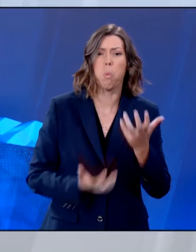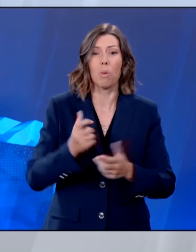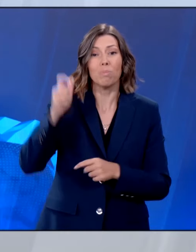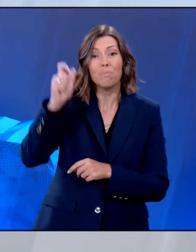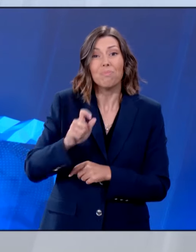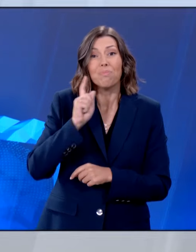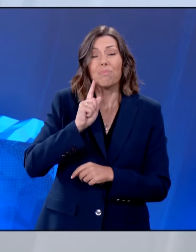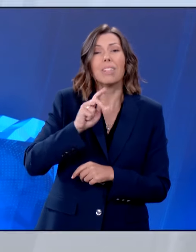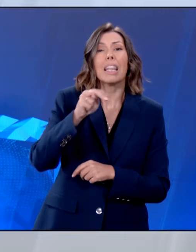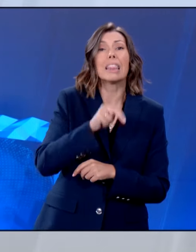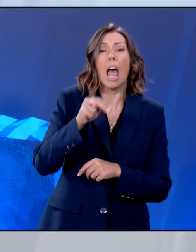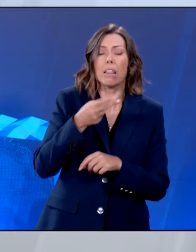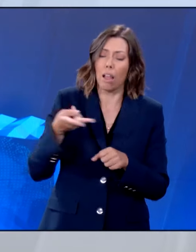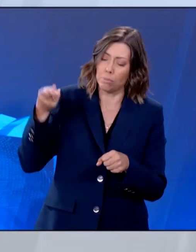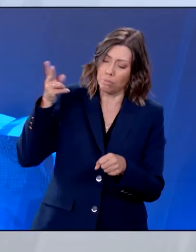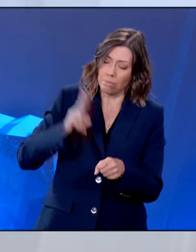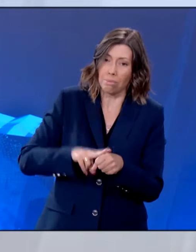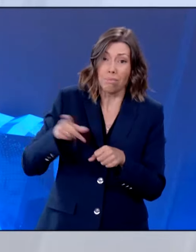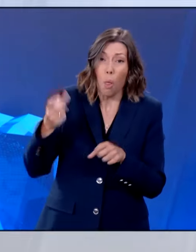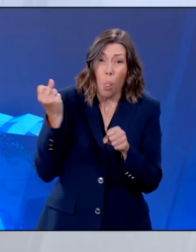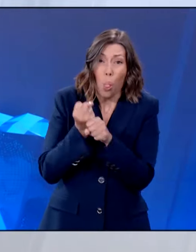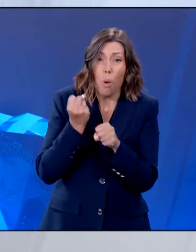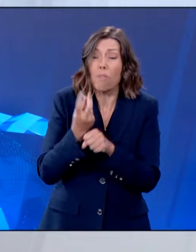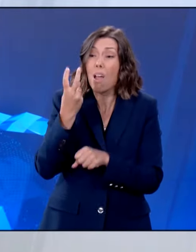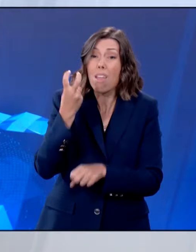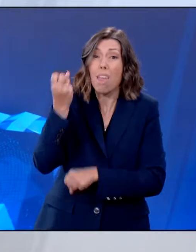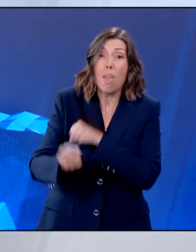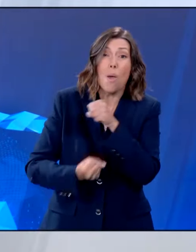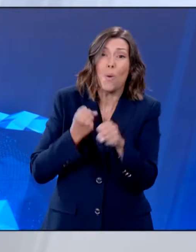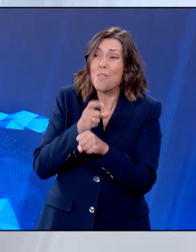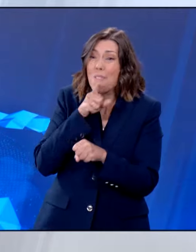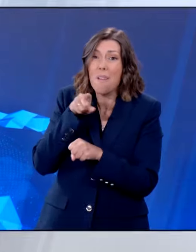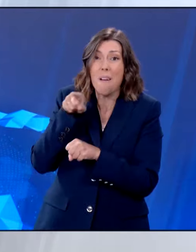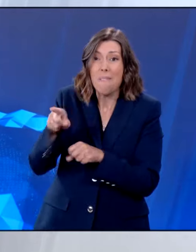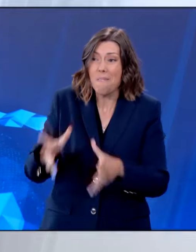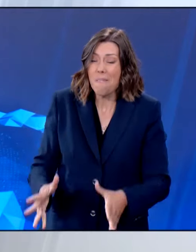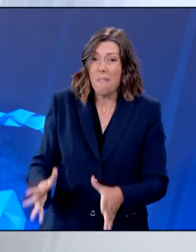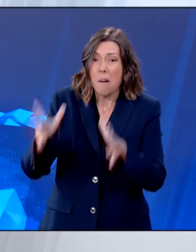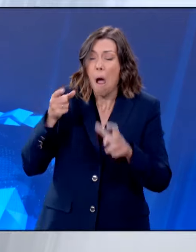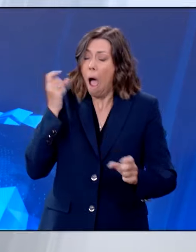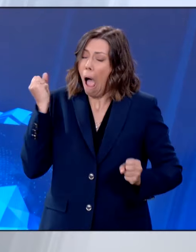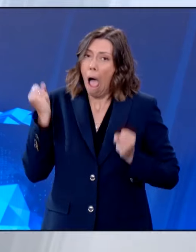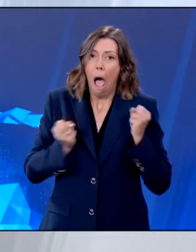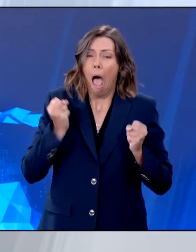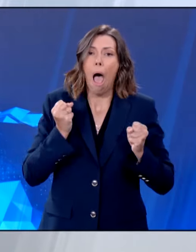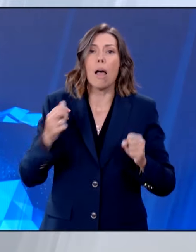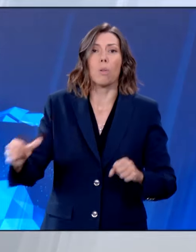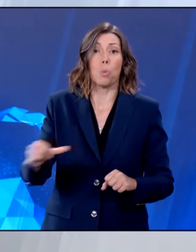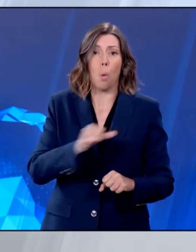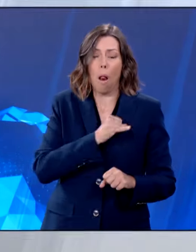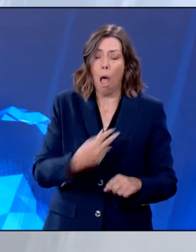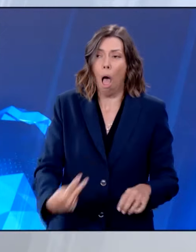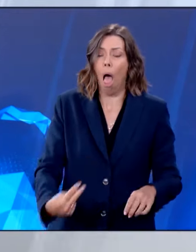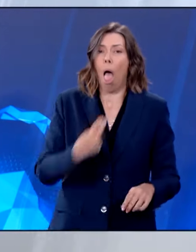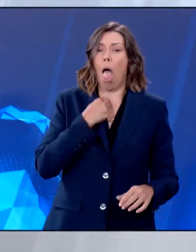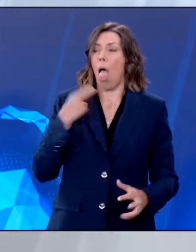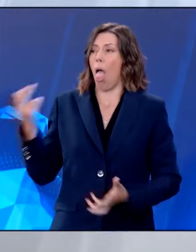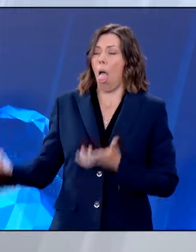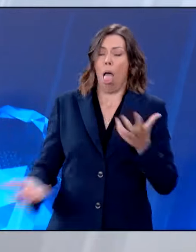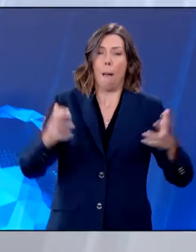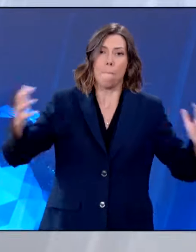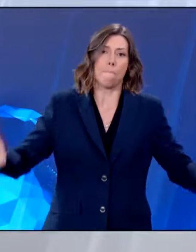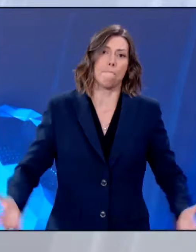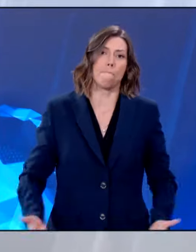στο πάτημα Χαλανδρίου επί 20 χρόνια. Η φωτιά τη βρήκε στο μπάνιο ή εκεί κατέφυγε για να γλιτώσει. Για ώρες ήταν αγνοούμενη, ώσπου το βράδυ